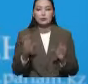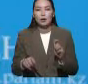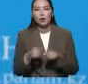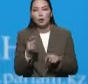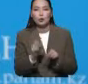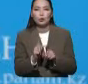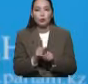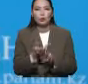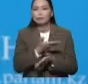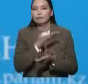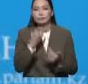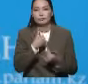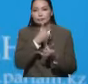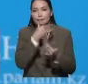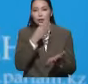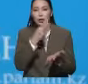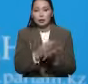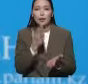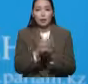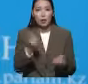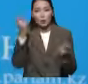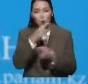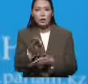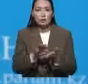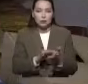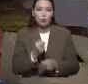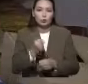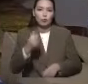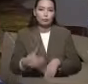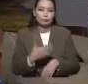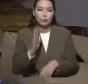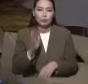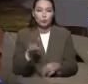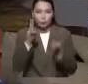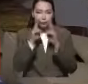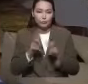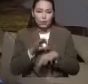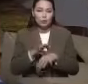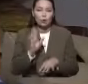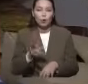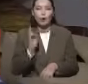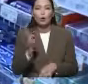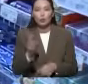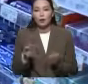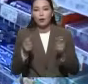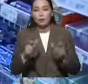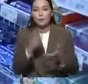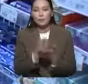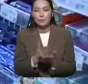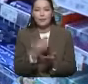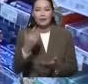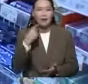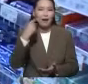алмаймын. Анықталған бойда олар заңмен және біздің желмен қатаң жазаланады. Бағаны бейберекет өсіретіндер бар. Әсіресе алып